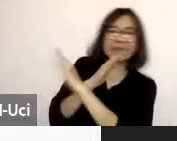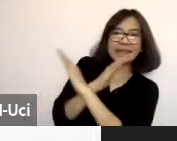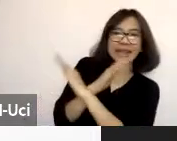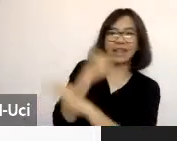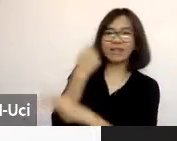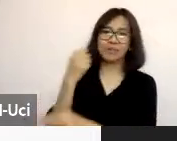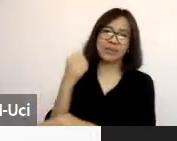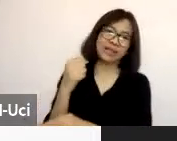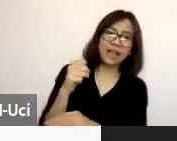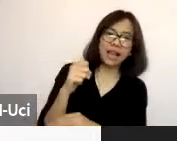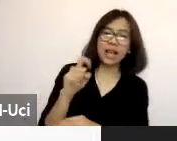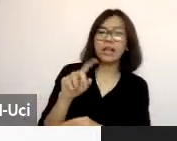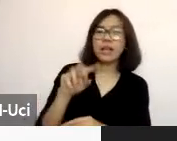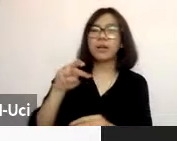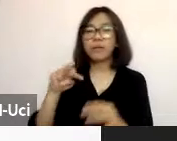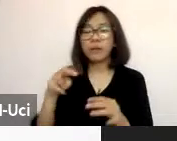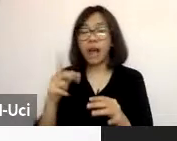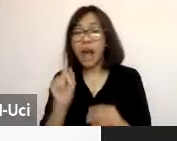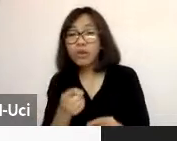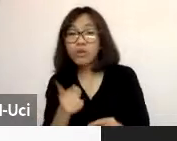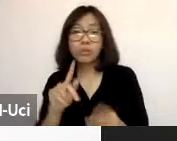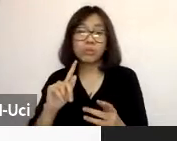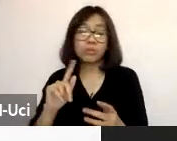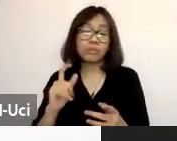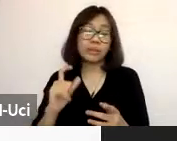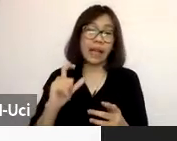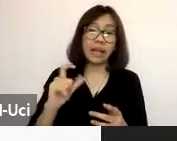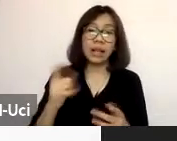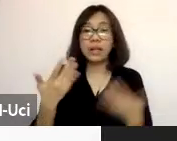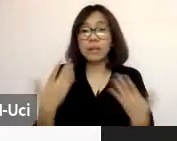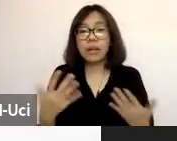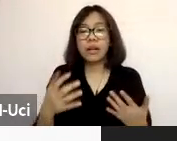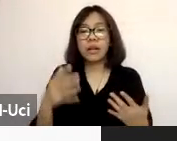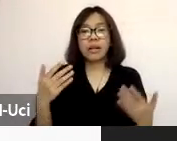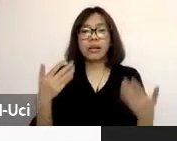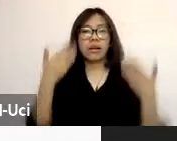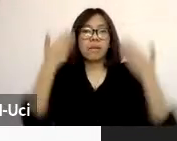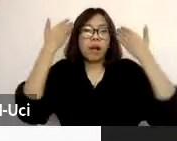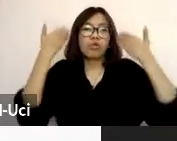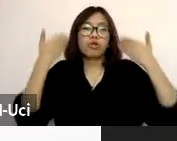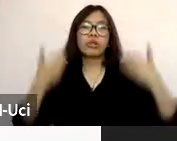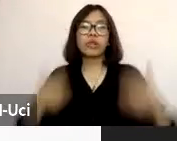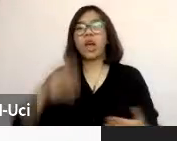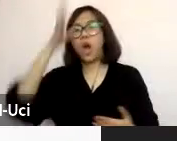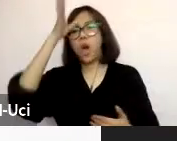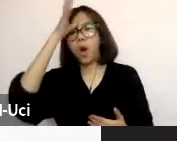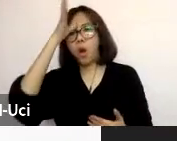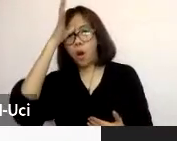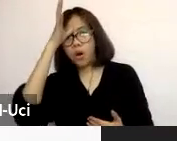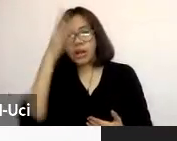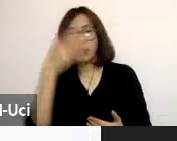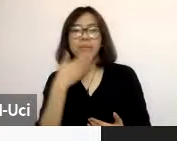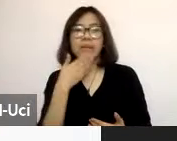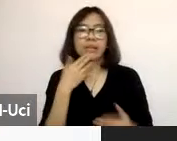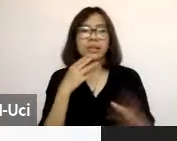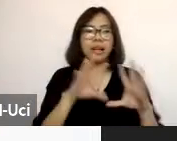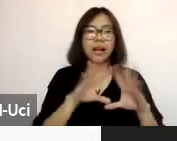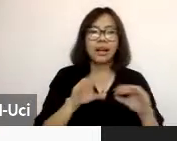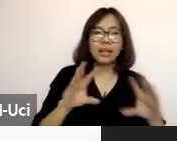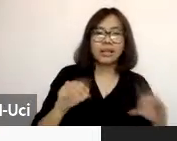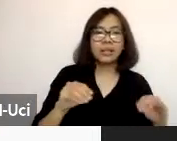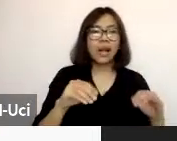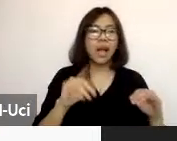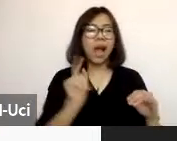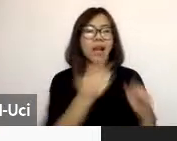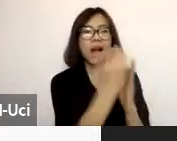satu manusianya harus melakukan mental sweet dari yang semula bekerja tanpa standar